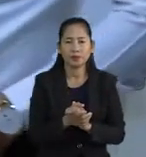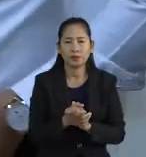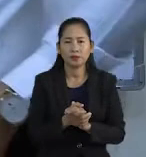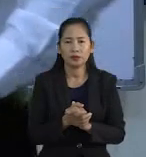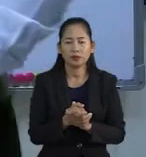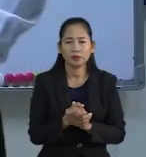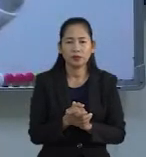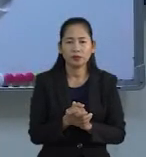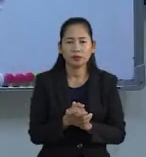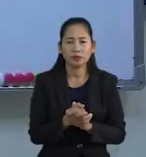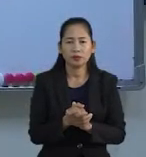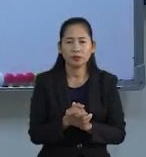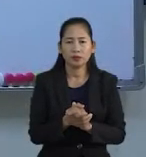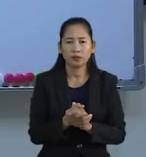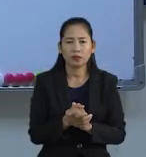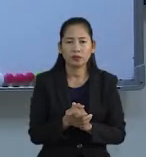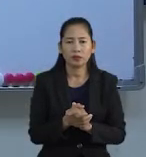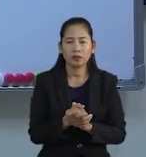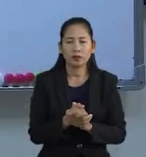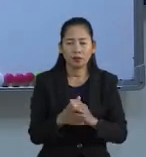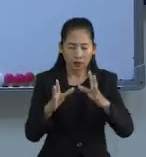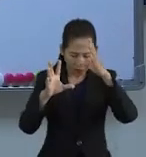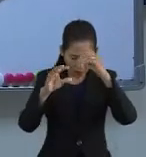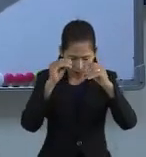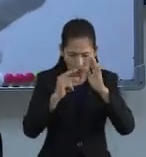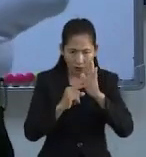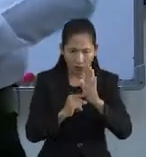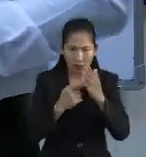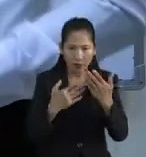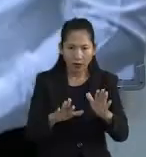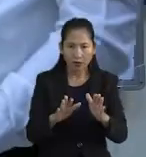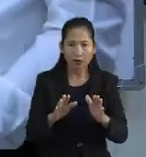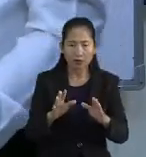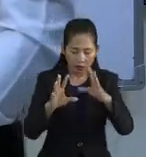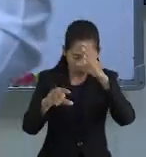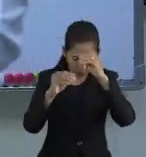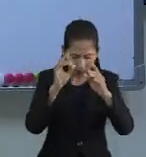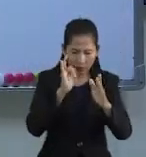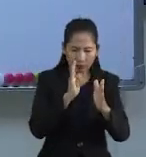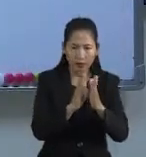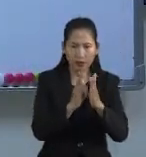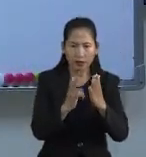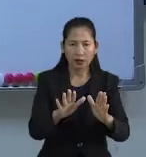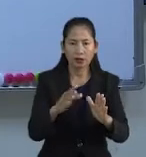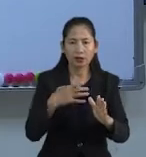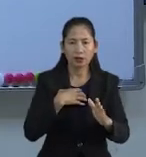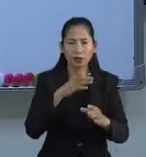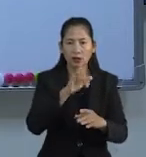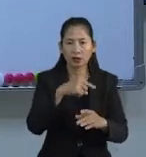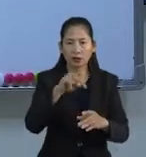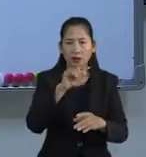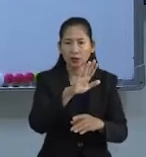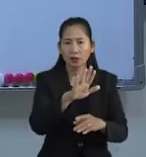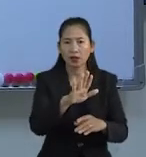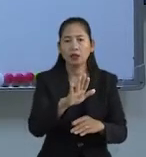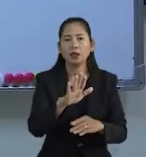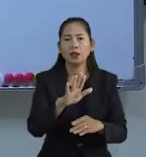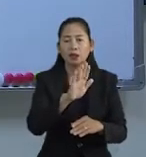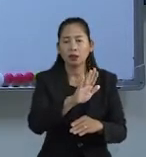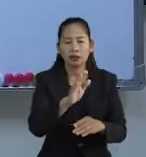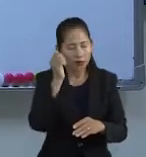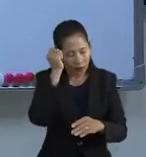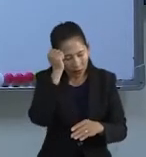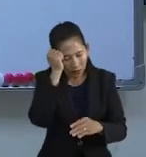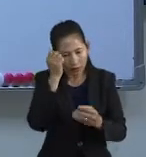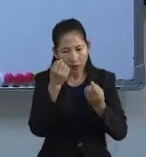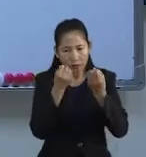còn chẳng dương bàn sắc sảo thì khó hay dương bàn sắc sảo bình nhạt hay chẳng được cụ chọn đơn thật ta con chết